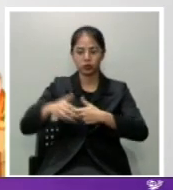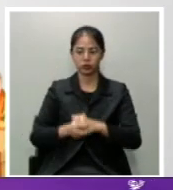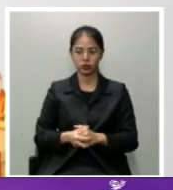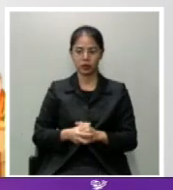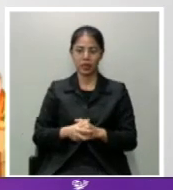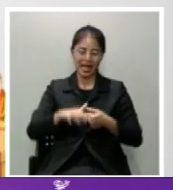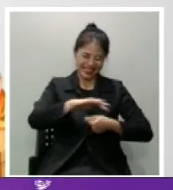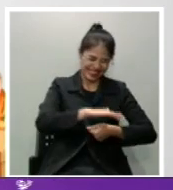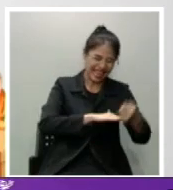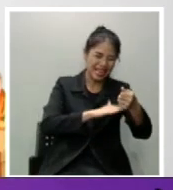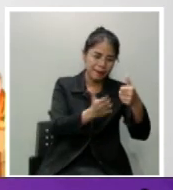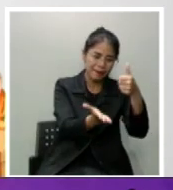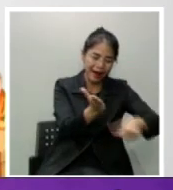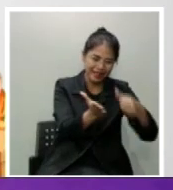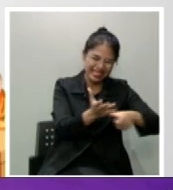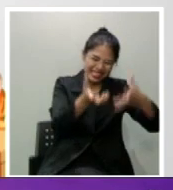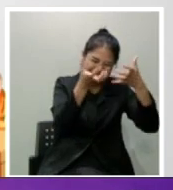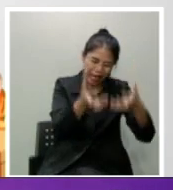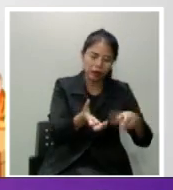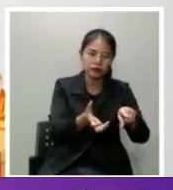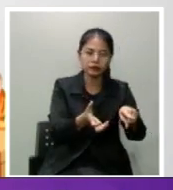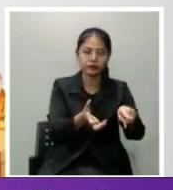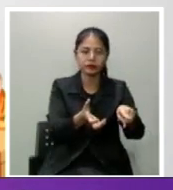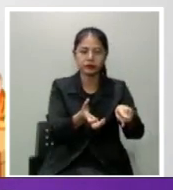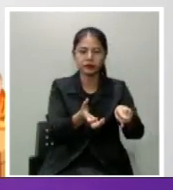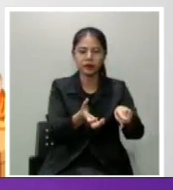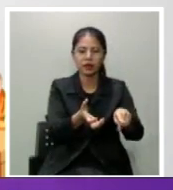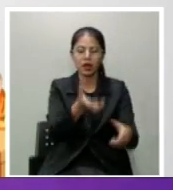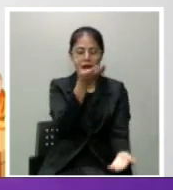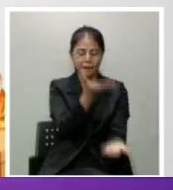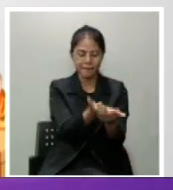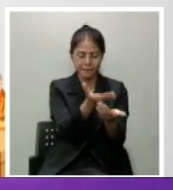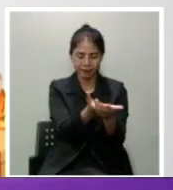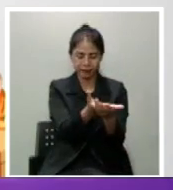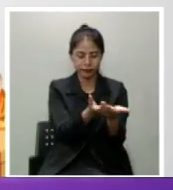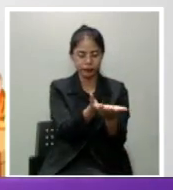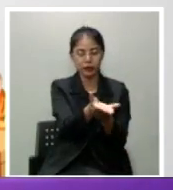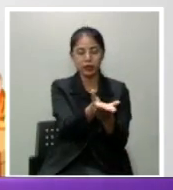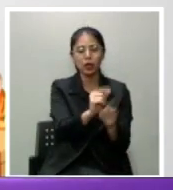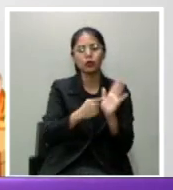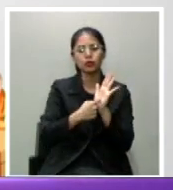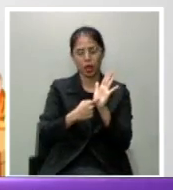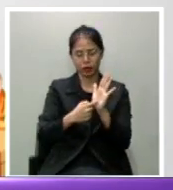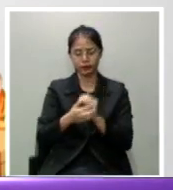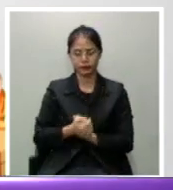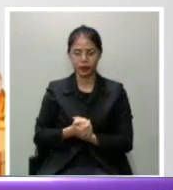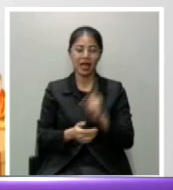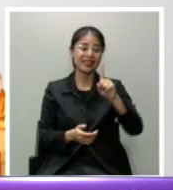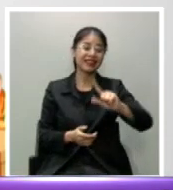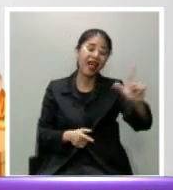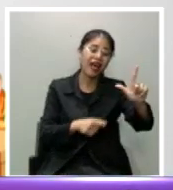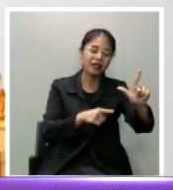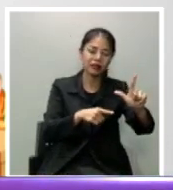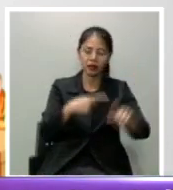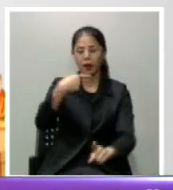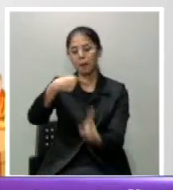ษีหนักสุดคือเอาราคาเช่นสมมติ1ล้านบ